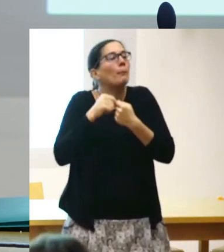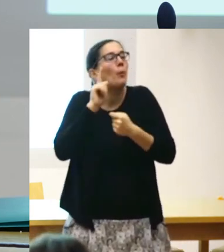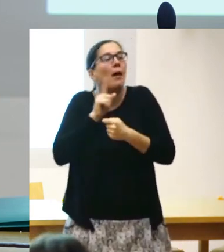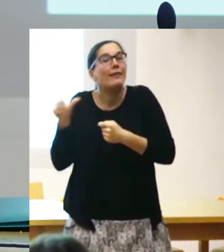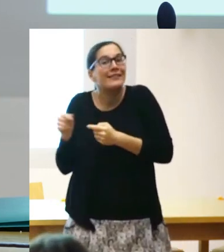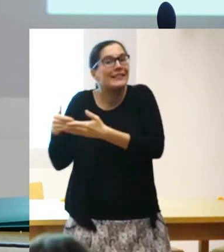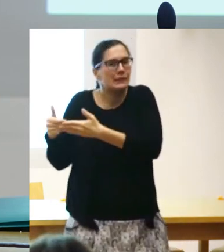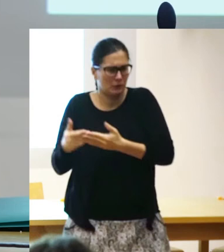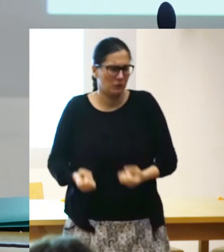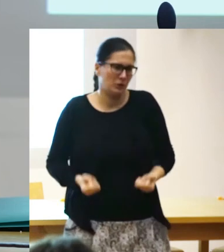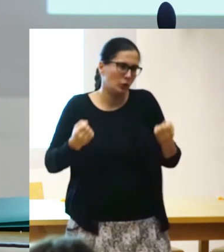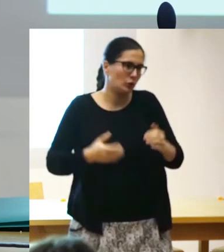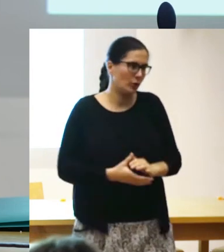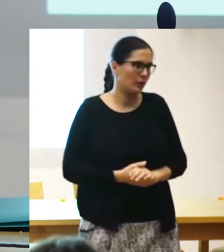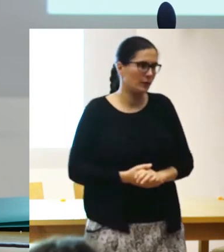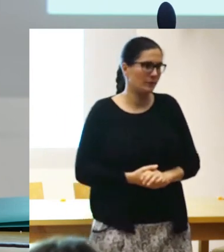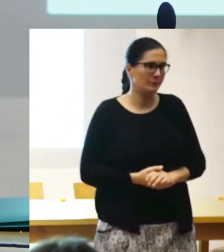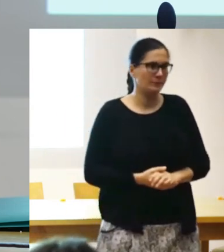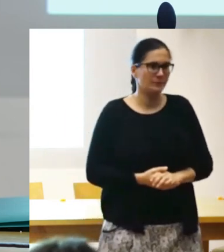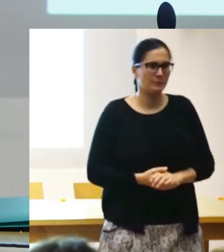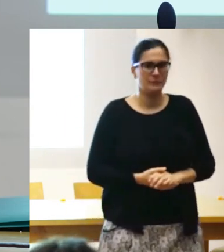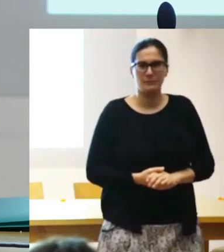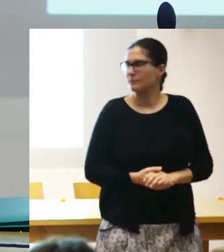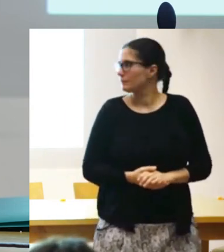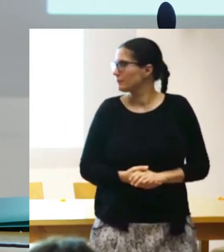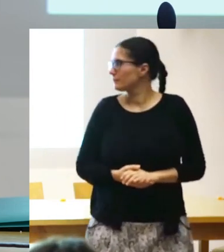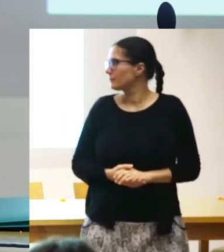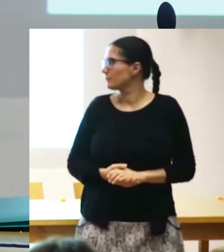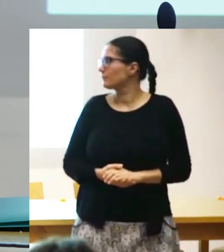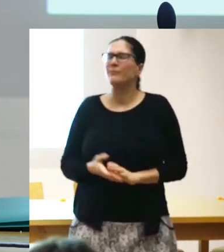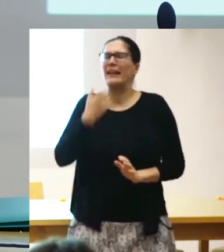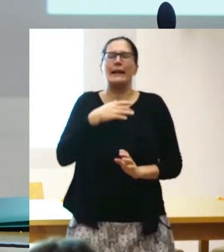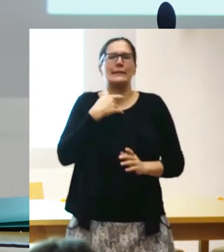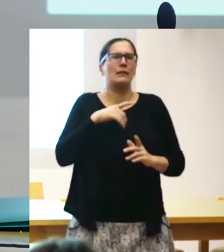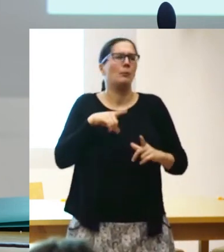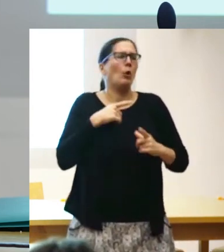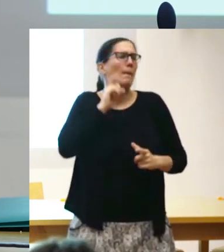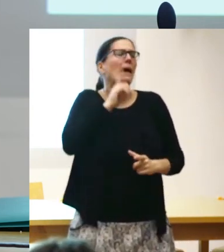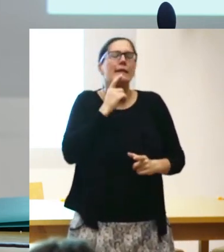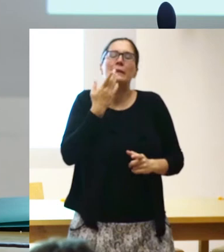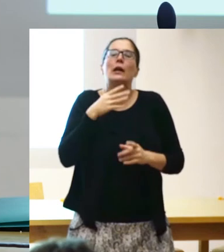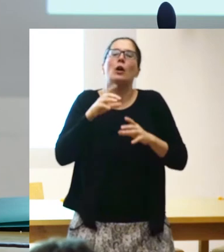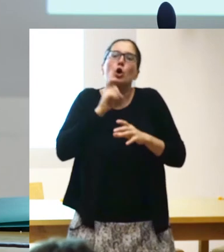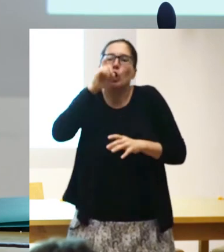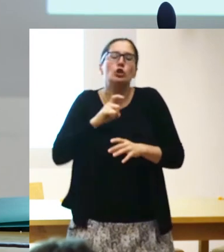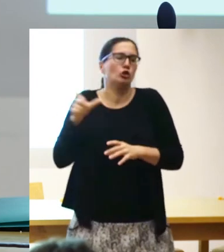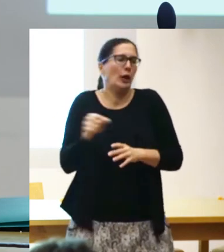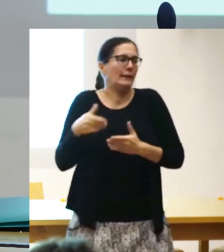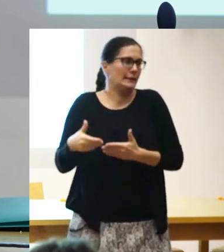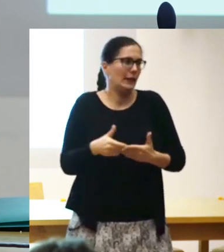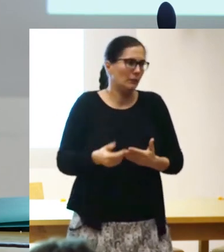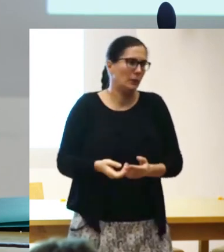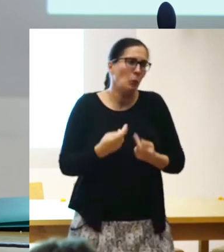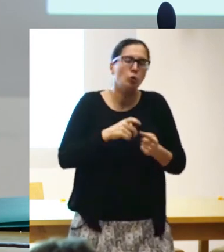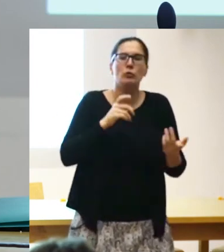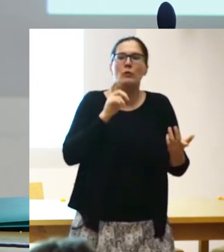nebo nechci říkat slovo matky, vidíte, jsem se to zamotala sama, rodiče s dětmi, ať jsem korektní, můžou to být i otcové, můžou to